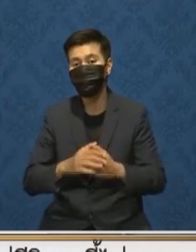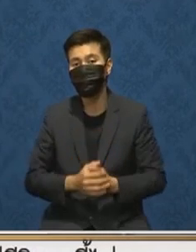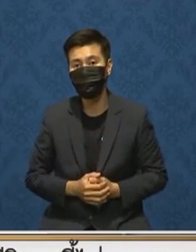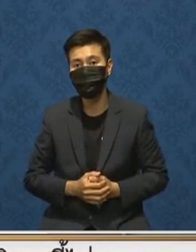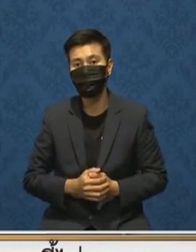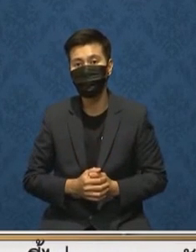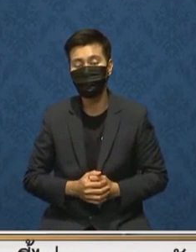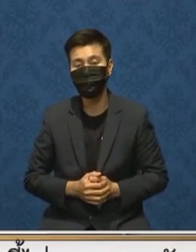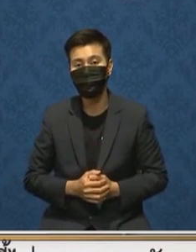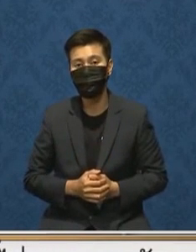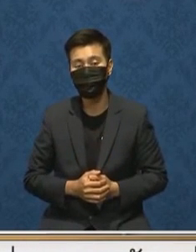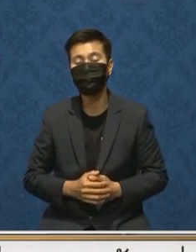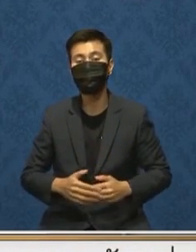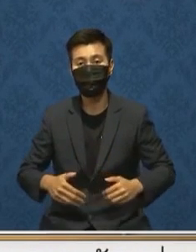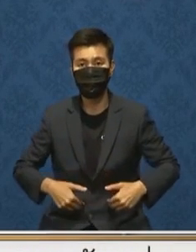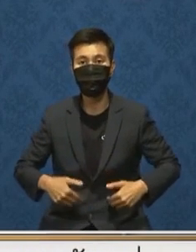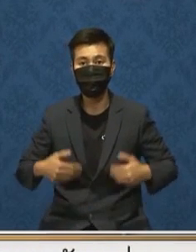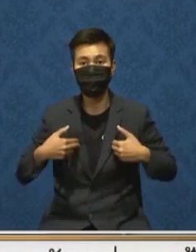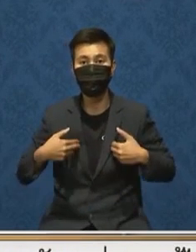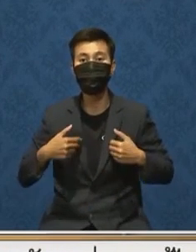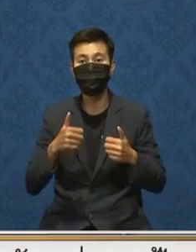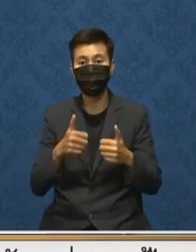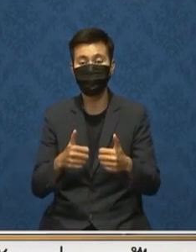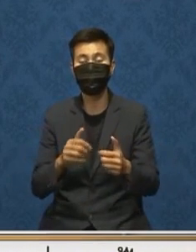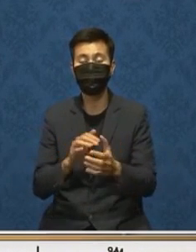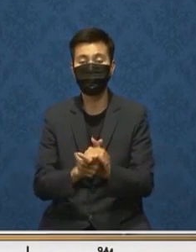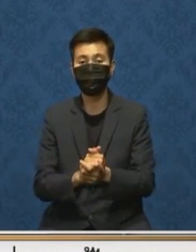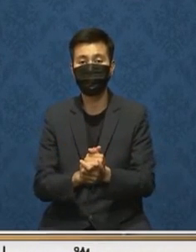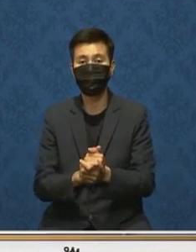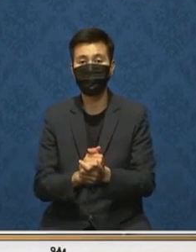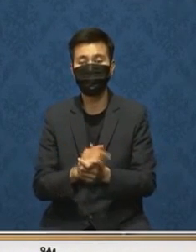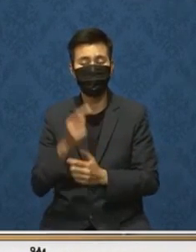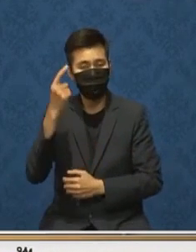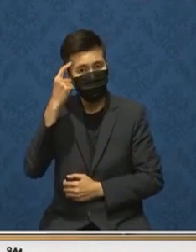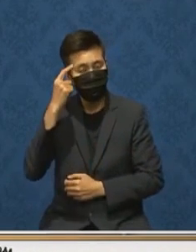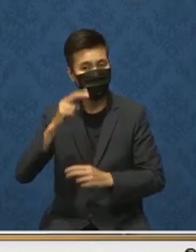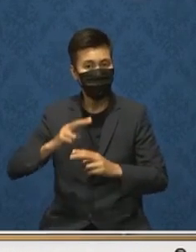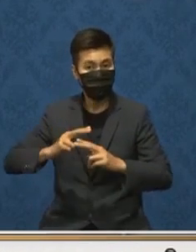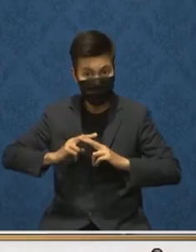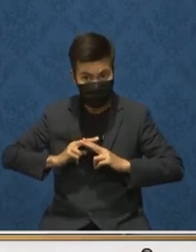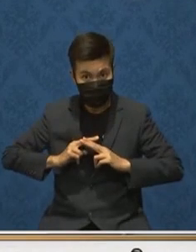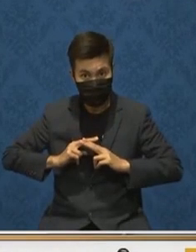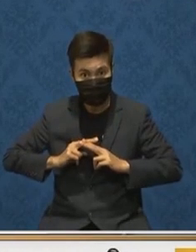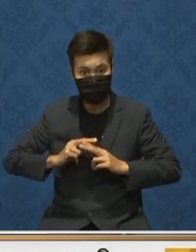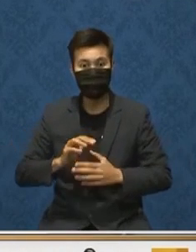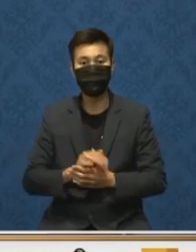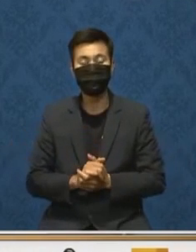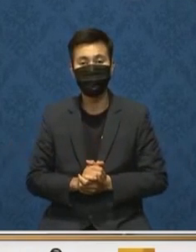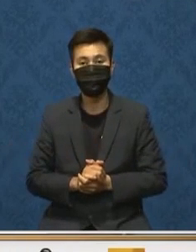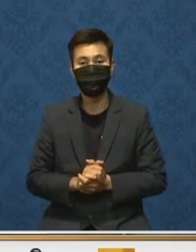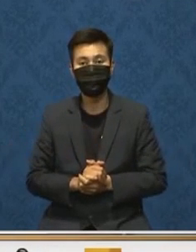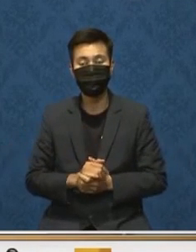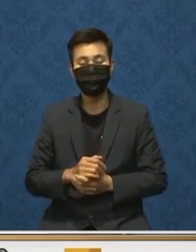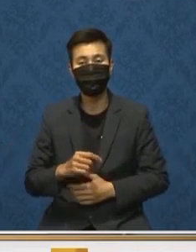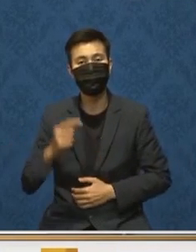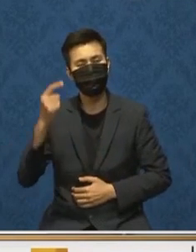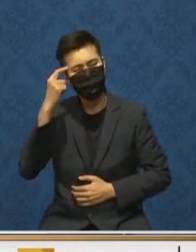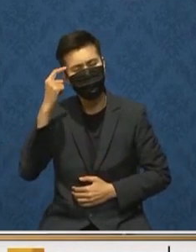วิตใช้ชีวิตในการเป็นอยู่มีทางเดินในชีวิตของตนเองมีความหวัง